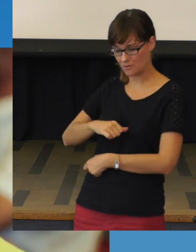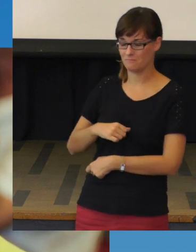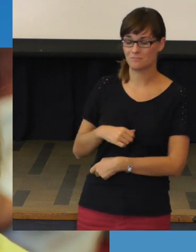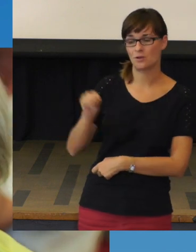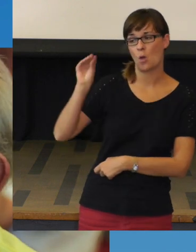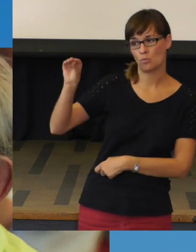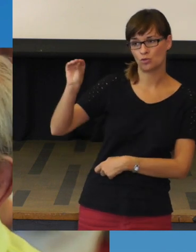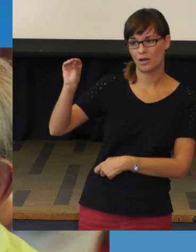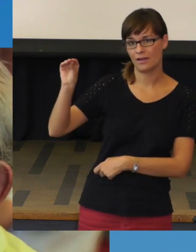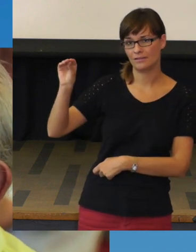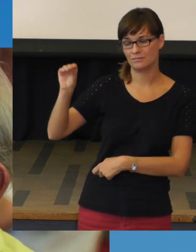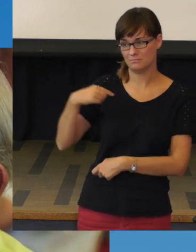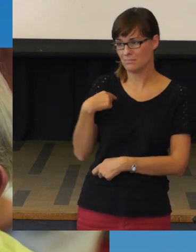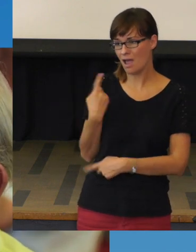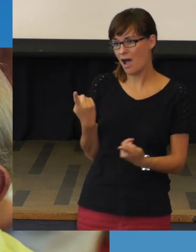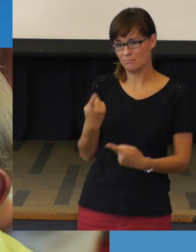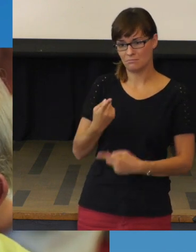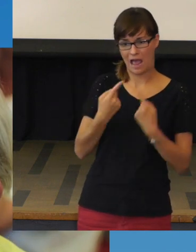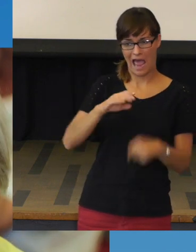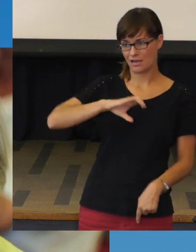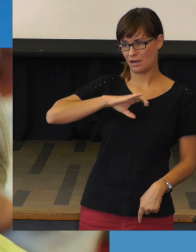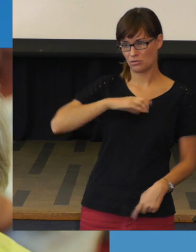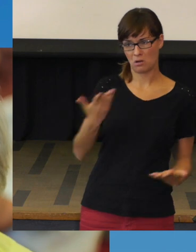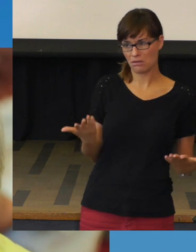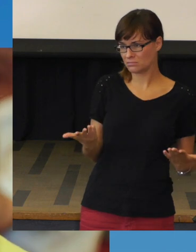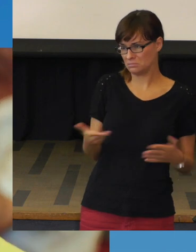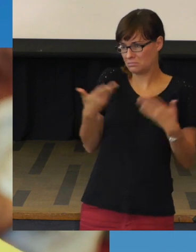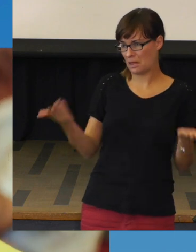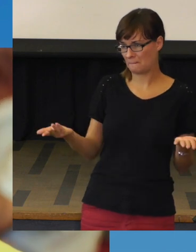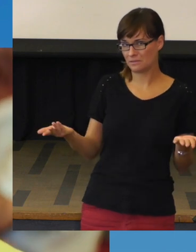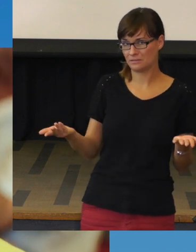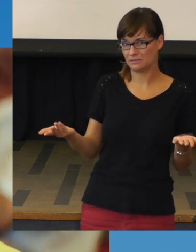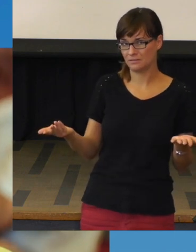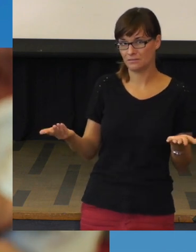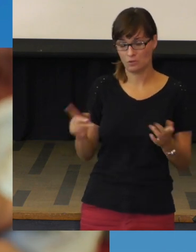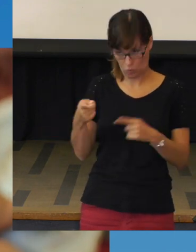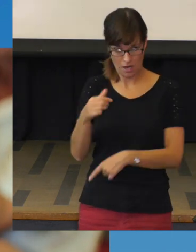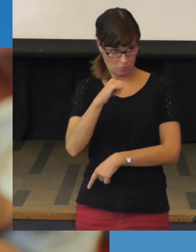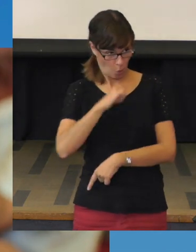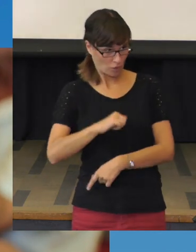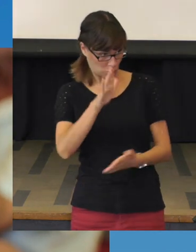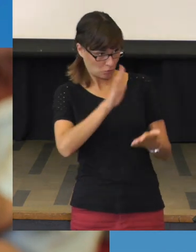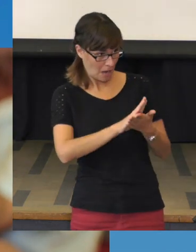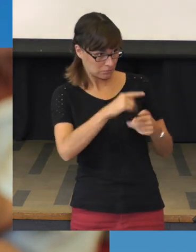Herrn Doktor gesagt, welche andere Chance habe ich? Und die Operation ist erfolgt und gut gegangen?